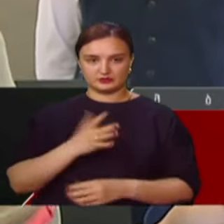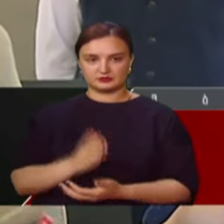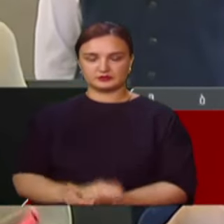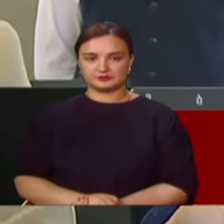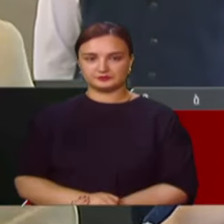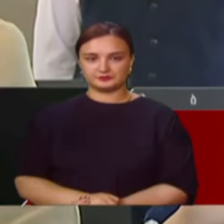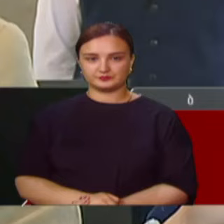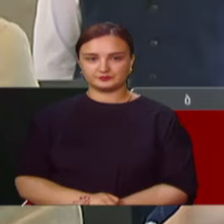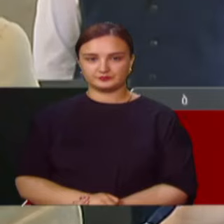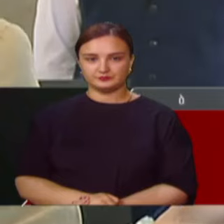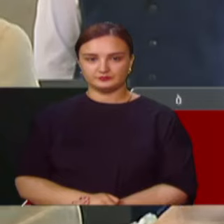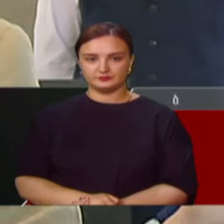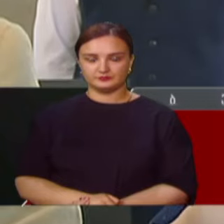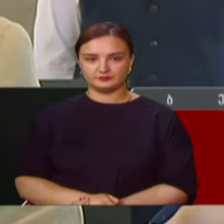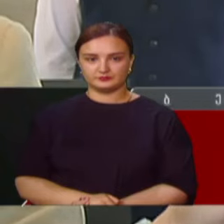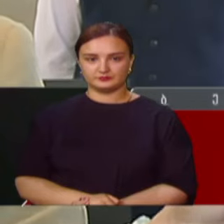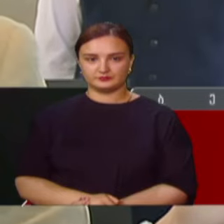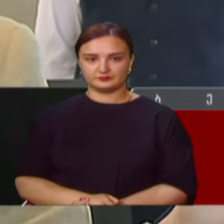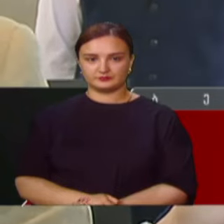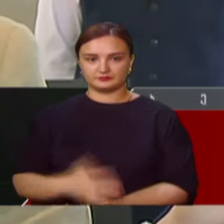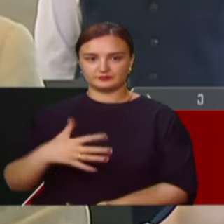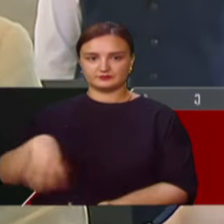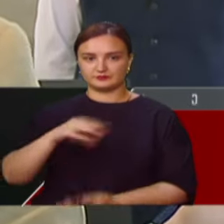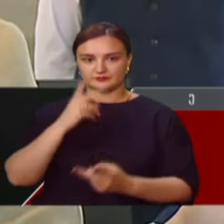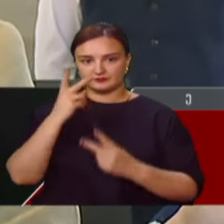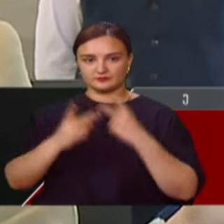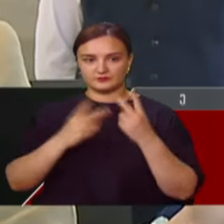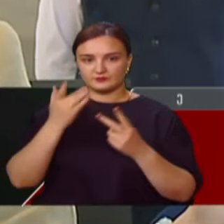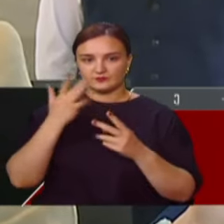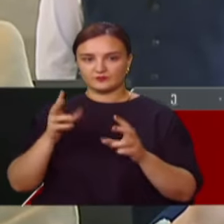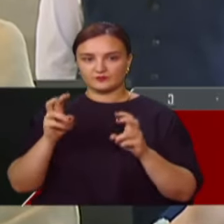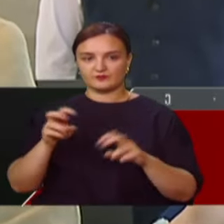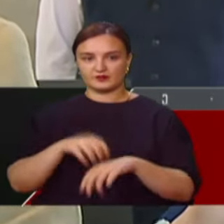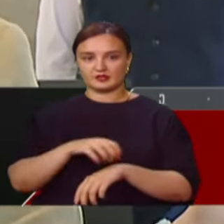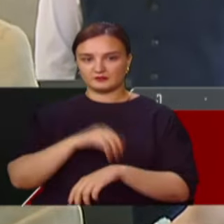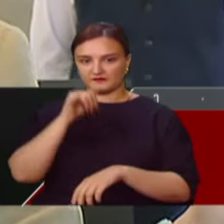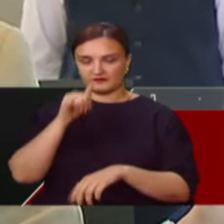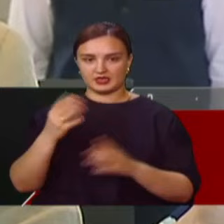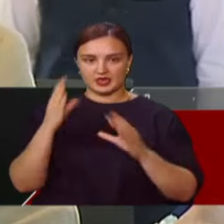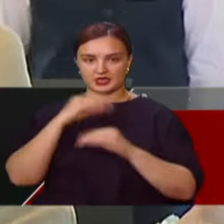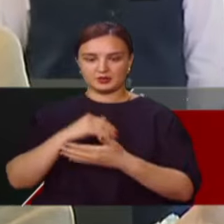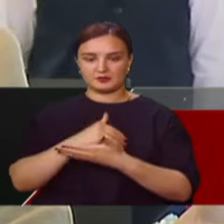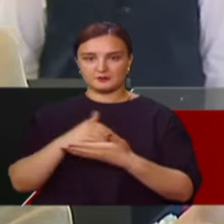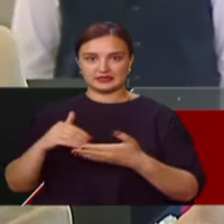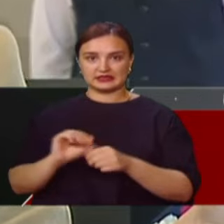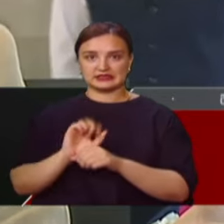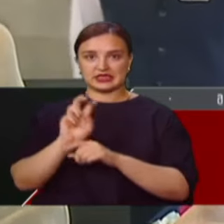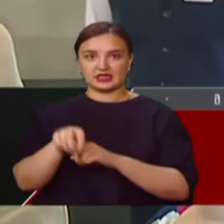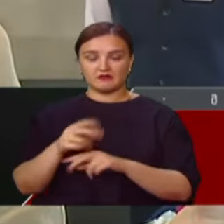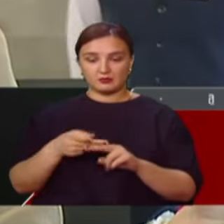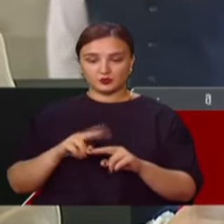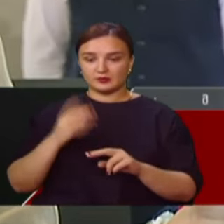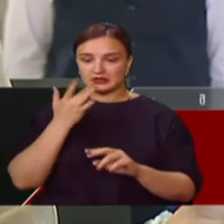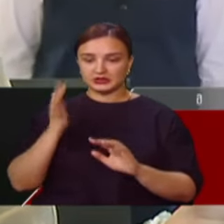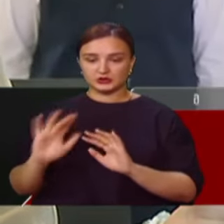ისინი ხედავენ, რომ ცალკე აღებული პოლიტიკური პარტიები ვერ ახერხებენ ბარიერის გადალახვას და აქედან გამომდინარე იმისათვის, რომ